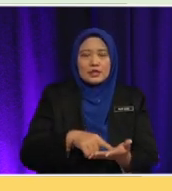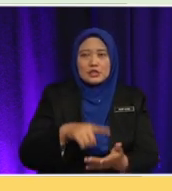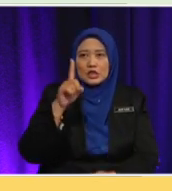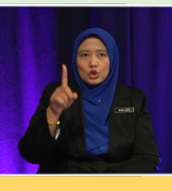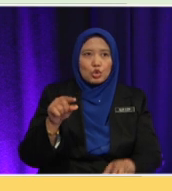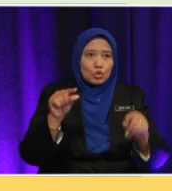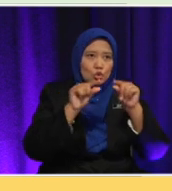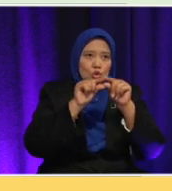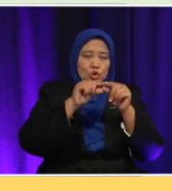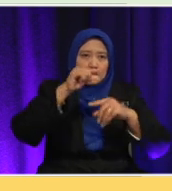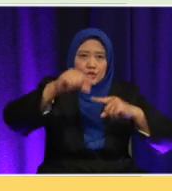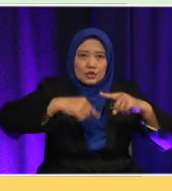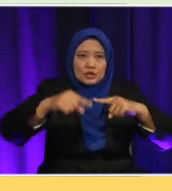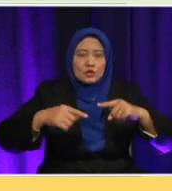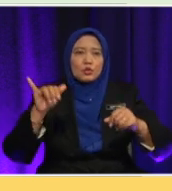sejumlah